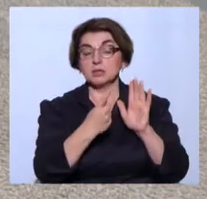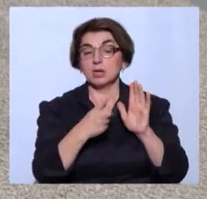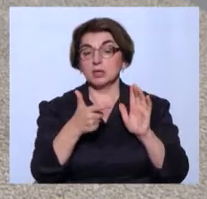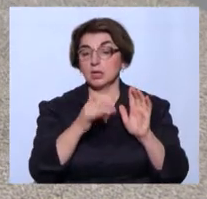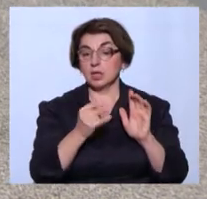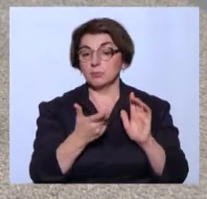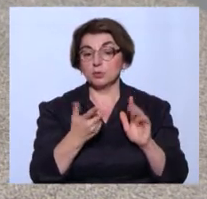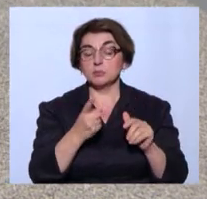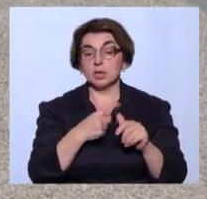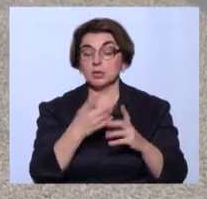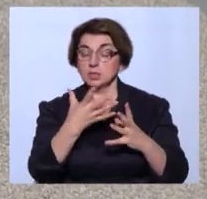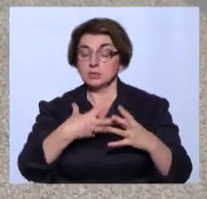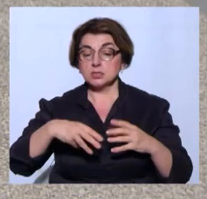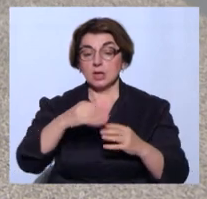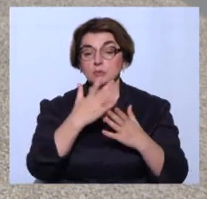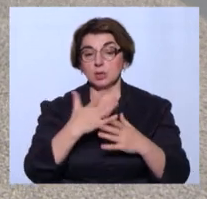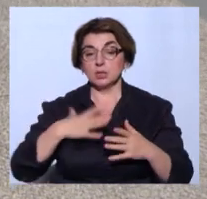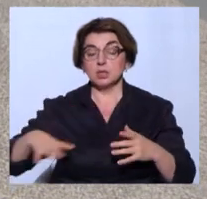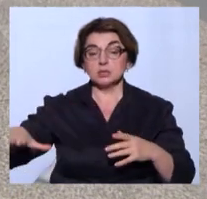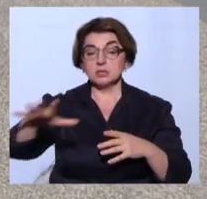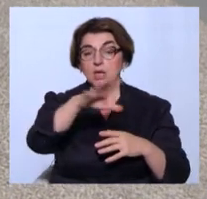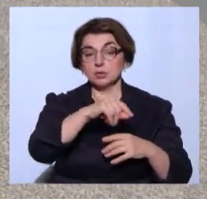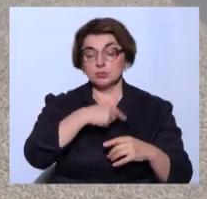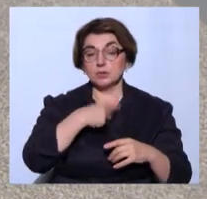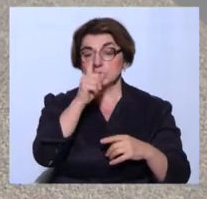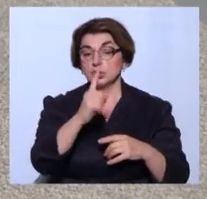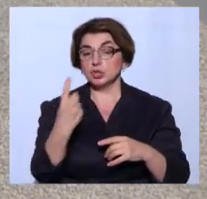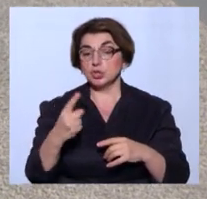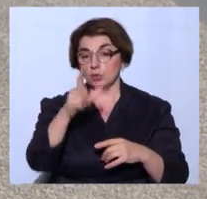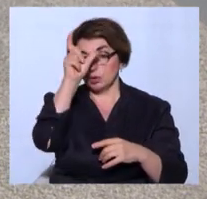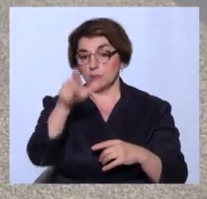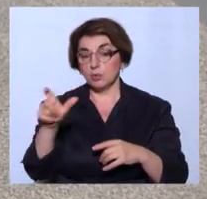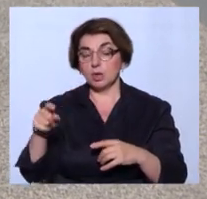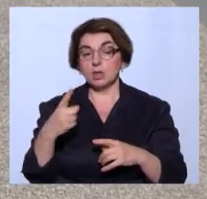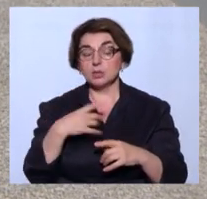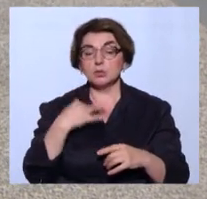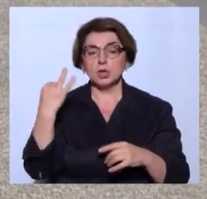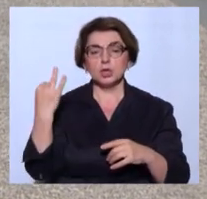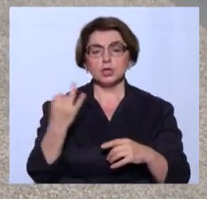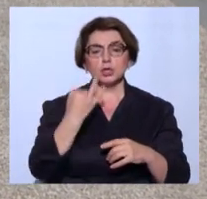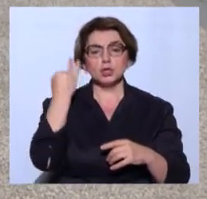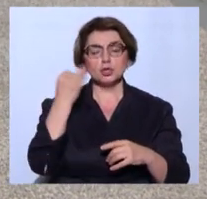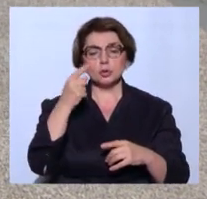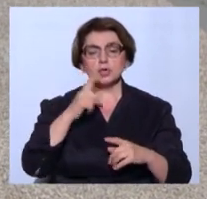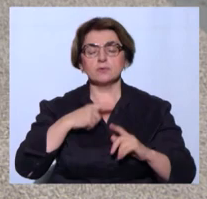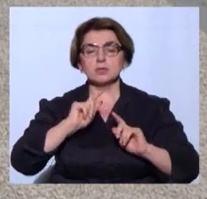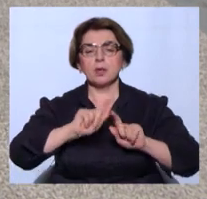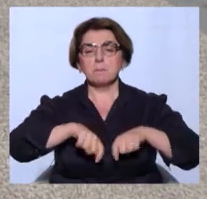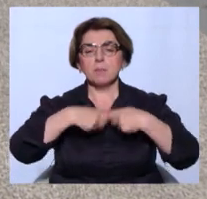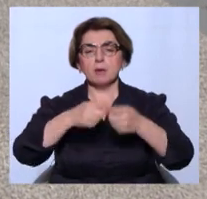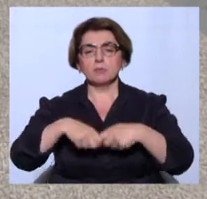გერბი, რომელიც ასევე საერთოა ჩვენი ქვეყნის თითოეული მოქალაქისთვის, რომელიც ასახავს ჩვენს ისტორიას, ჩვენს